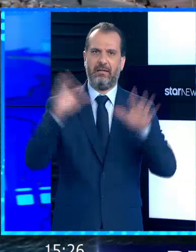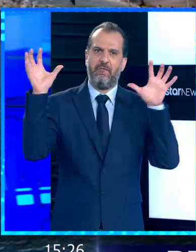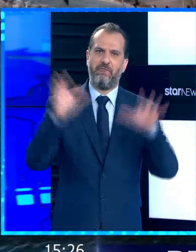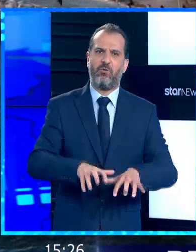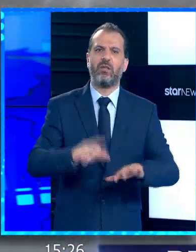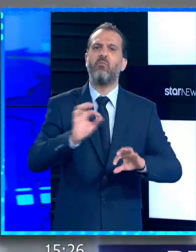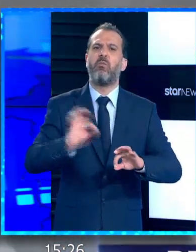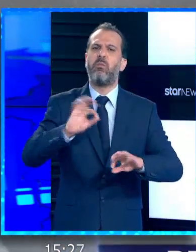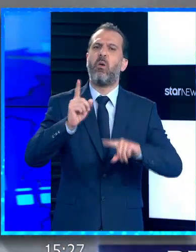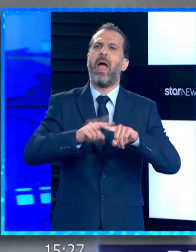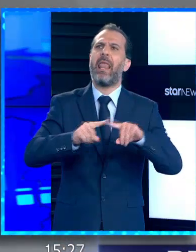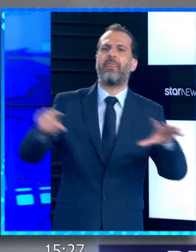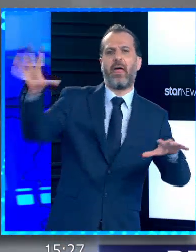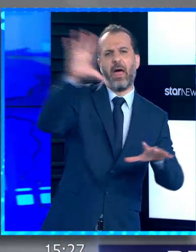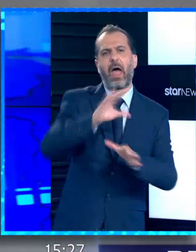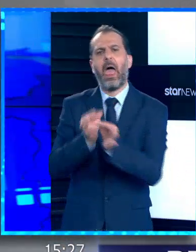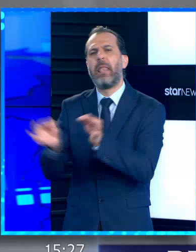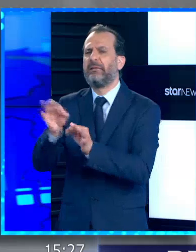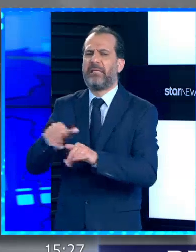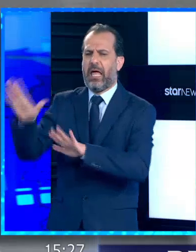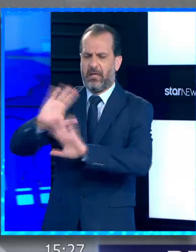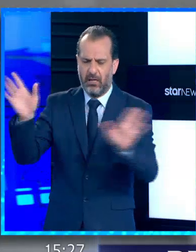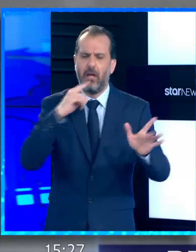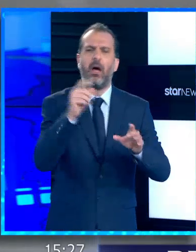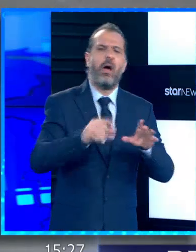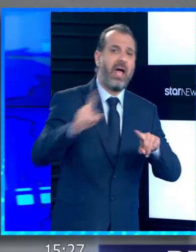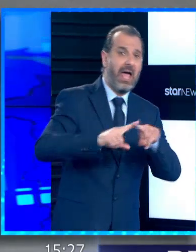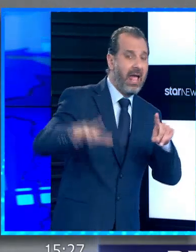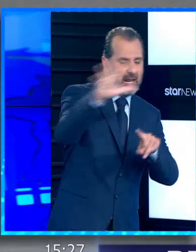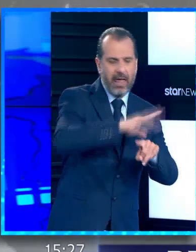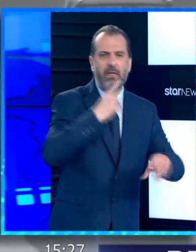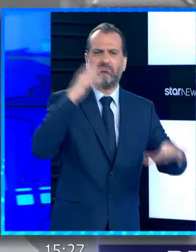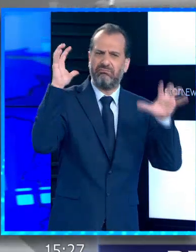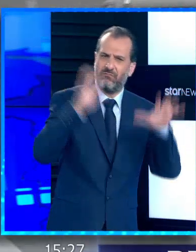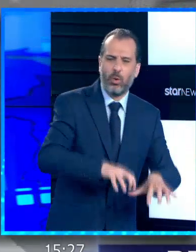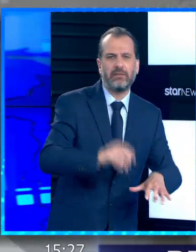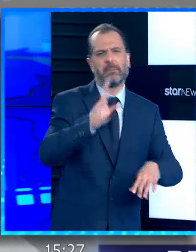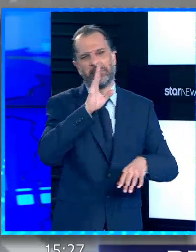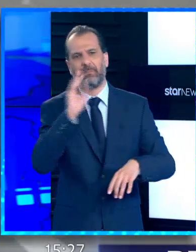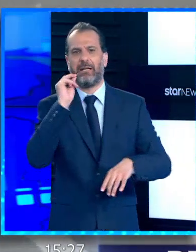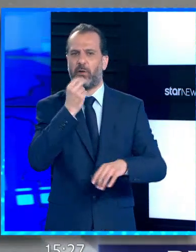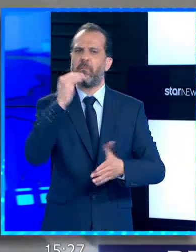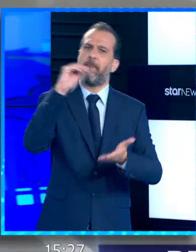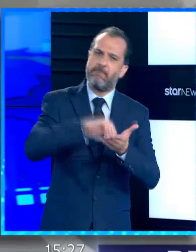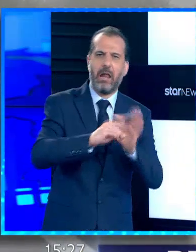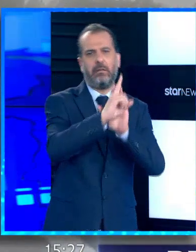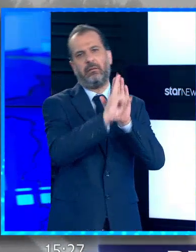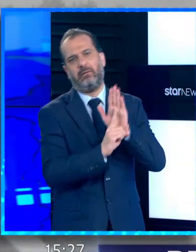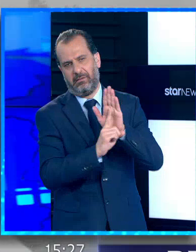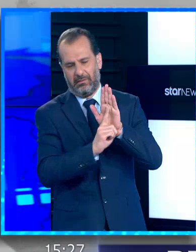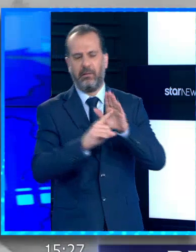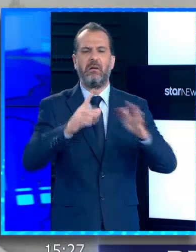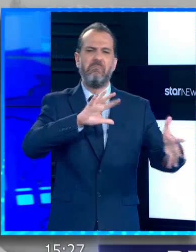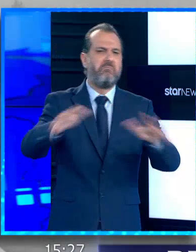στα υπηρετικά, με μπόρες και σποραδικές καταιγίδες το μεσημέρι και το απόγευμα και παράλληλα, βέβαια, πτώση της θερμοκρασίας που θα κυμαίνεται